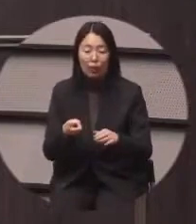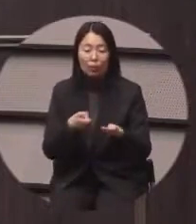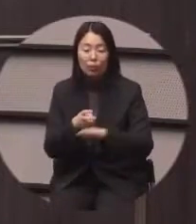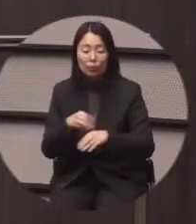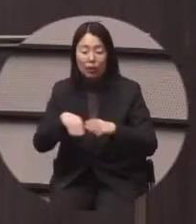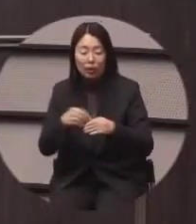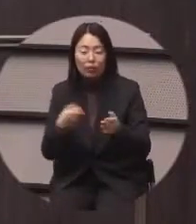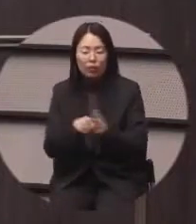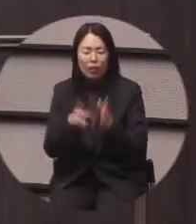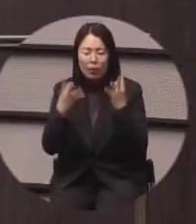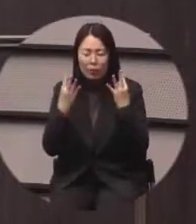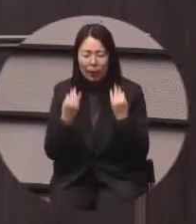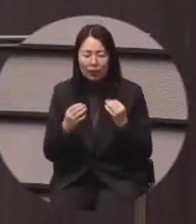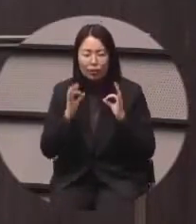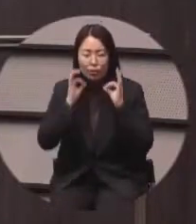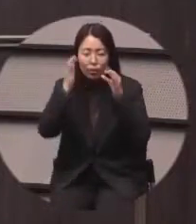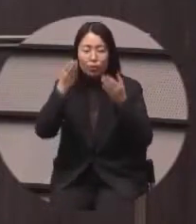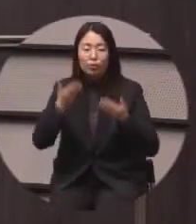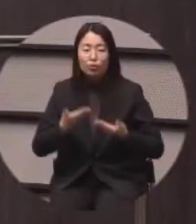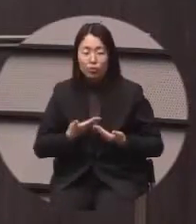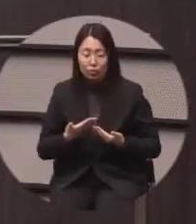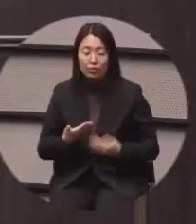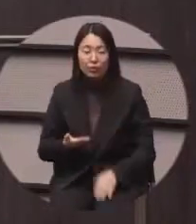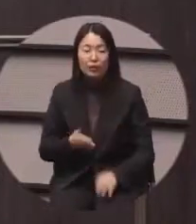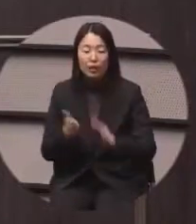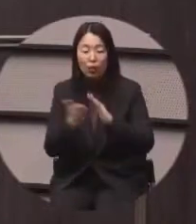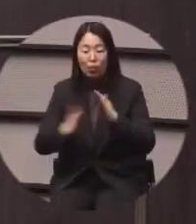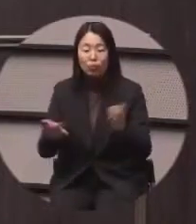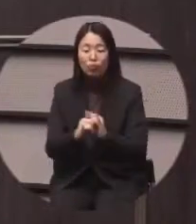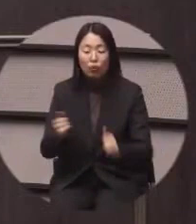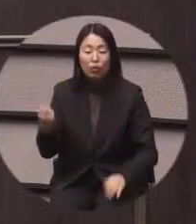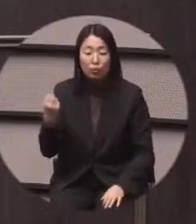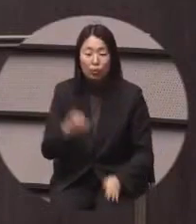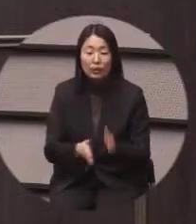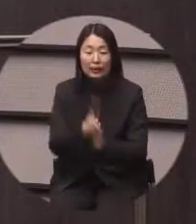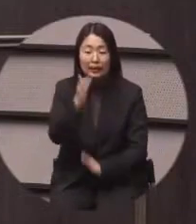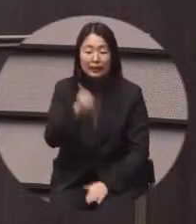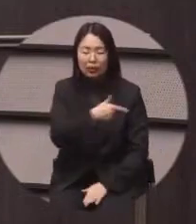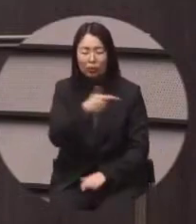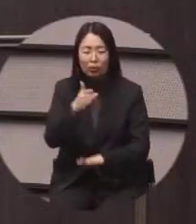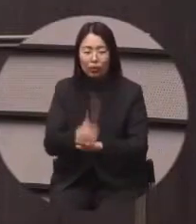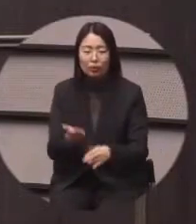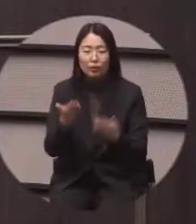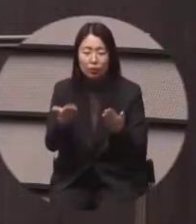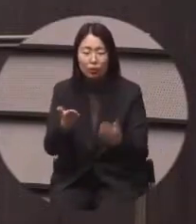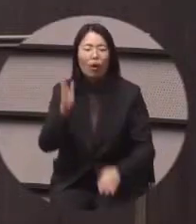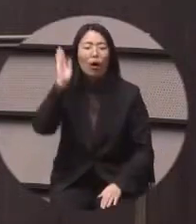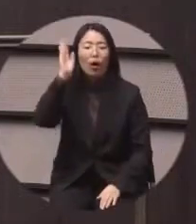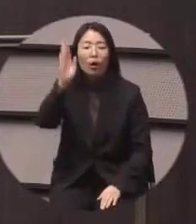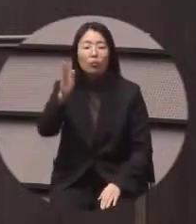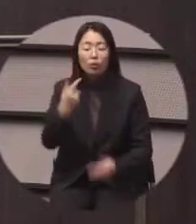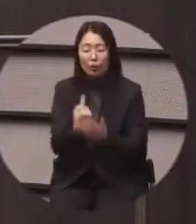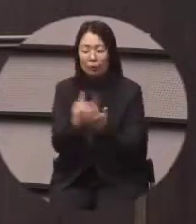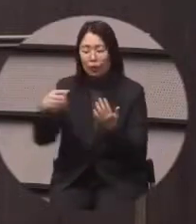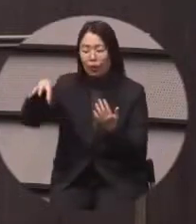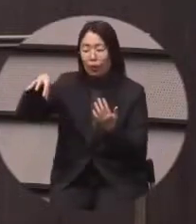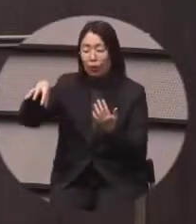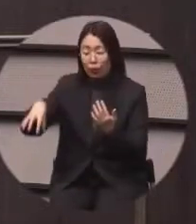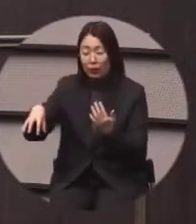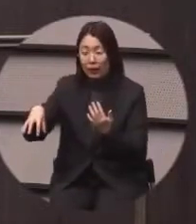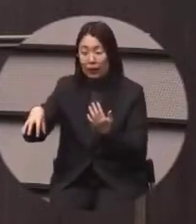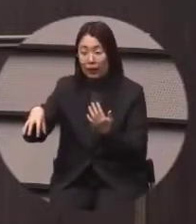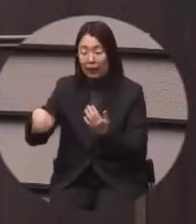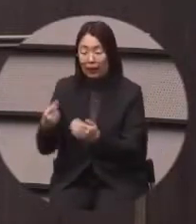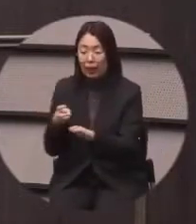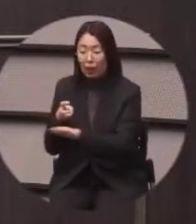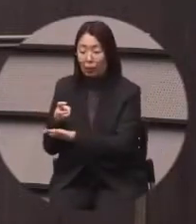시장님과 집행부 공직자 여러분께 감사드리며 향후에는 소외 지역에 더욱 관심을 가지고 따뜻한 교통복지